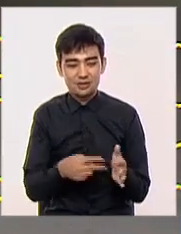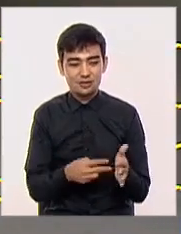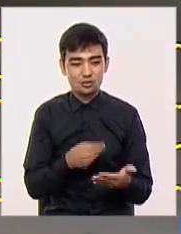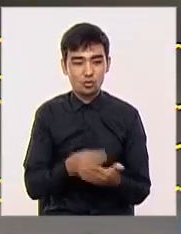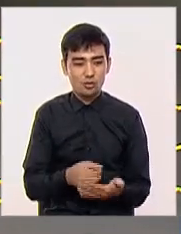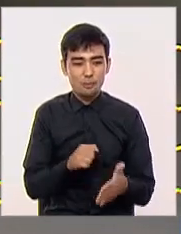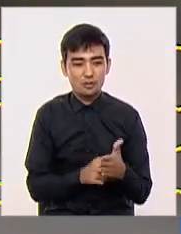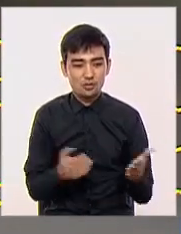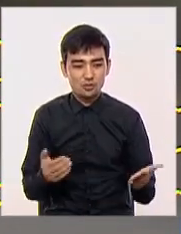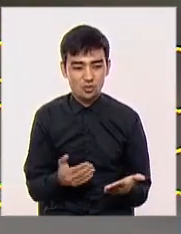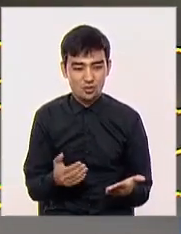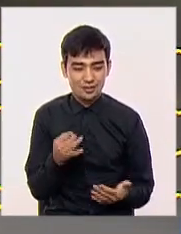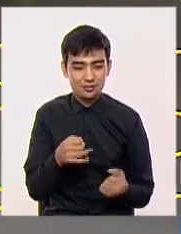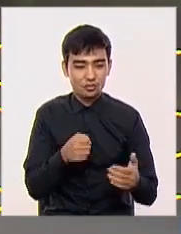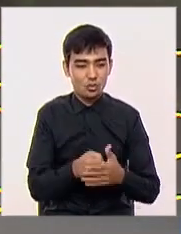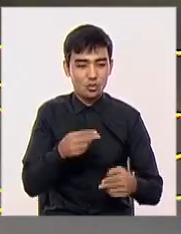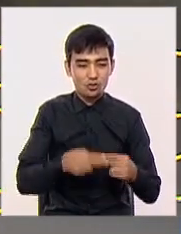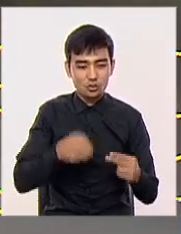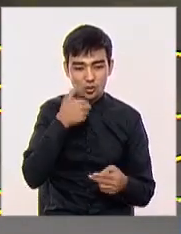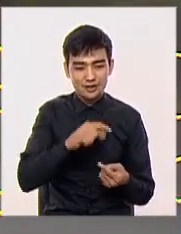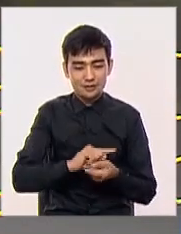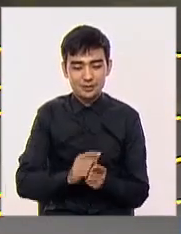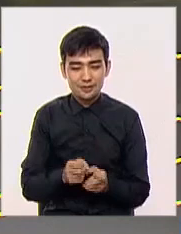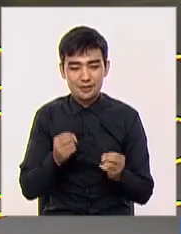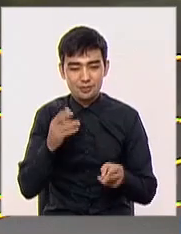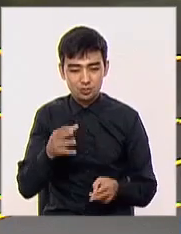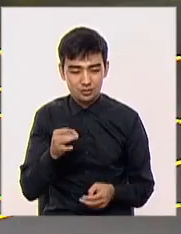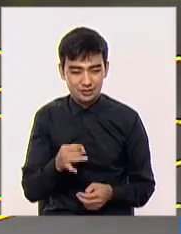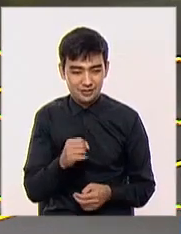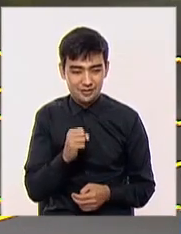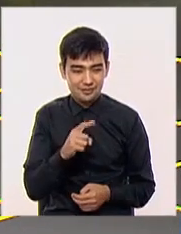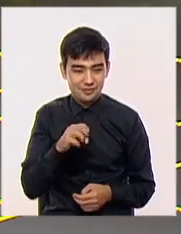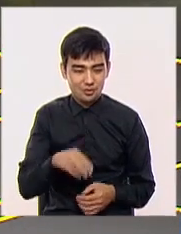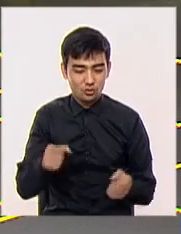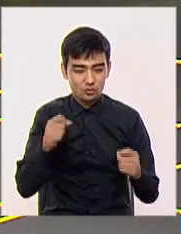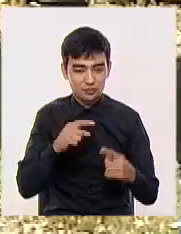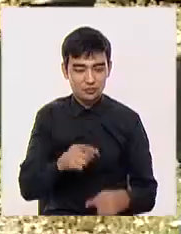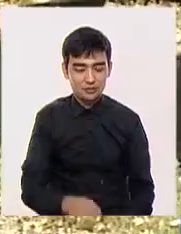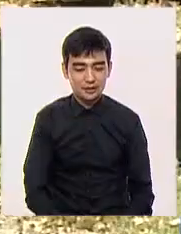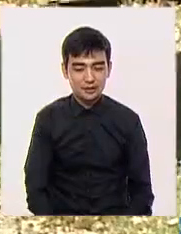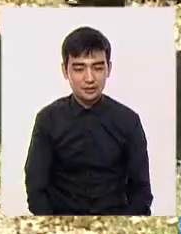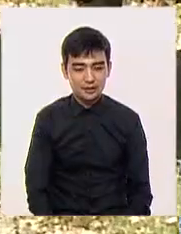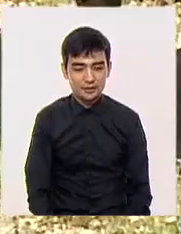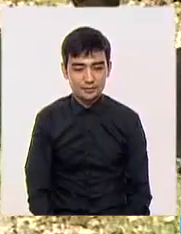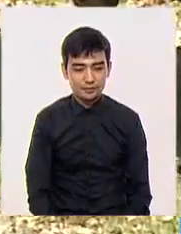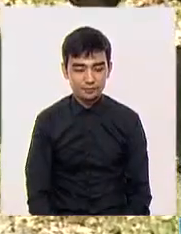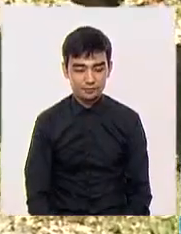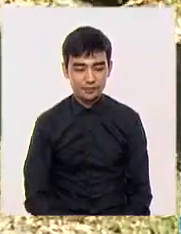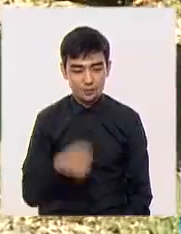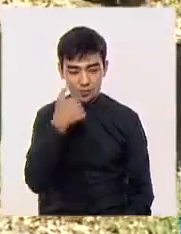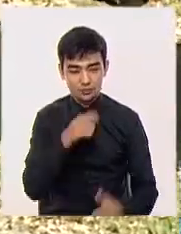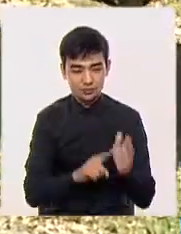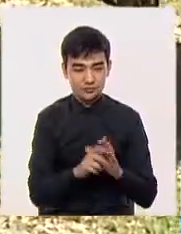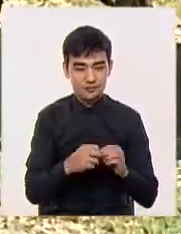қымбаттауына не себеп болды? Жыл соңына дейін баға қалай өзгереді? Әріптесім Азамат Қабетов айтып берсе. Жыл басында